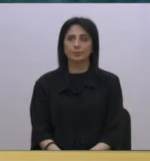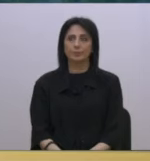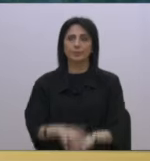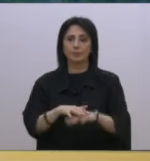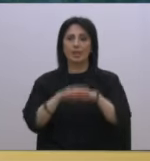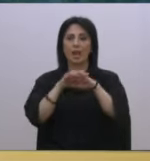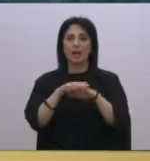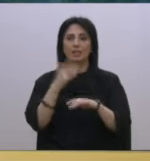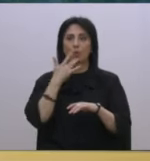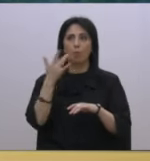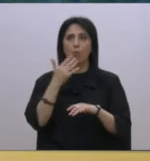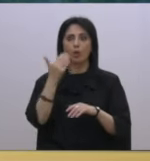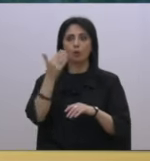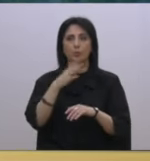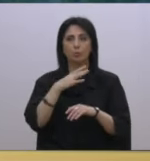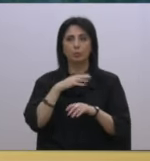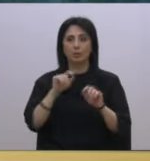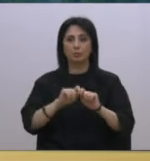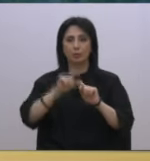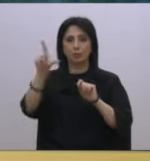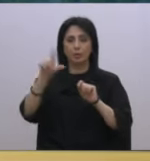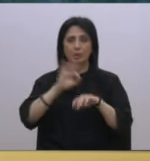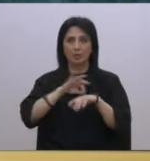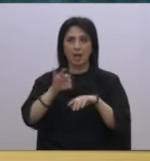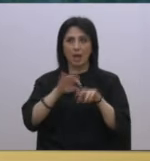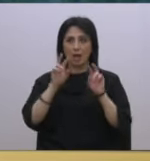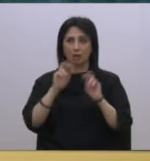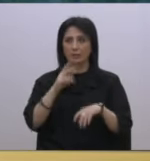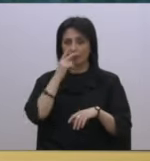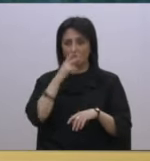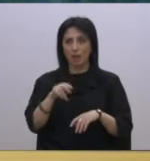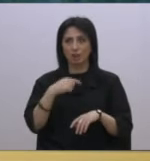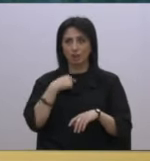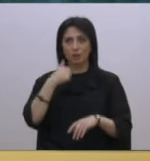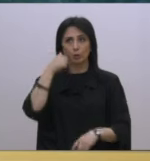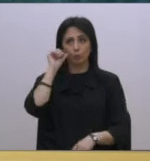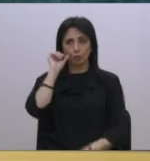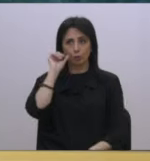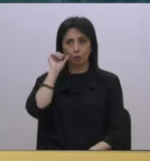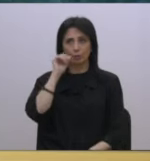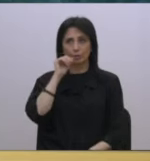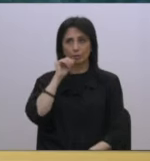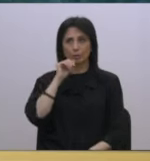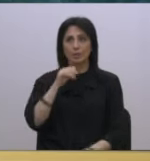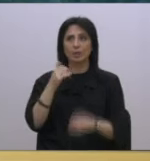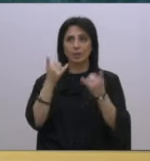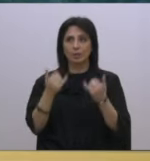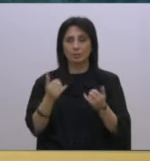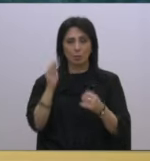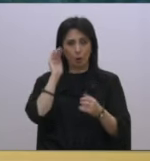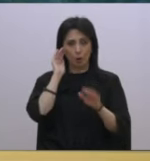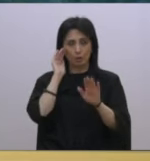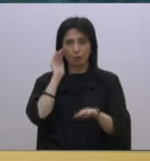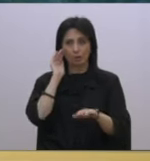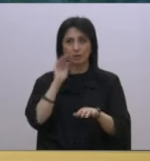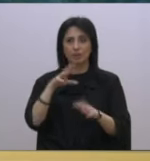акция ромелит политикосебис мир, икина гадаздили цала добаш. Нахе чуен гушин, дрес Мои смерть,